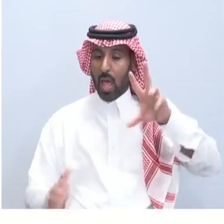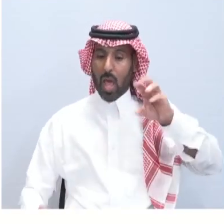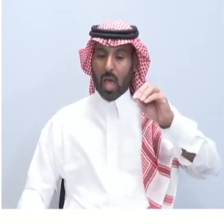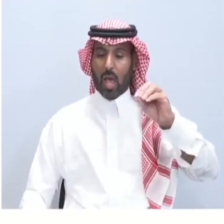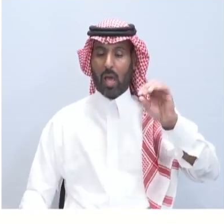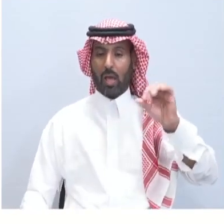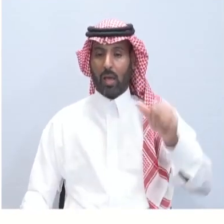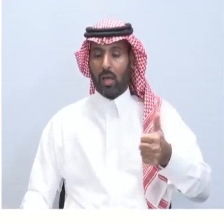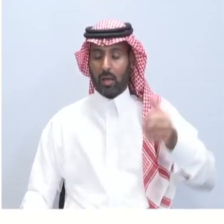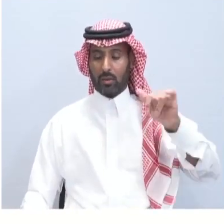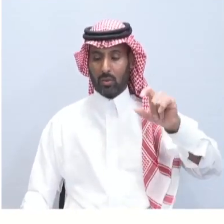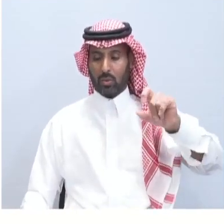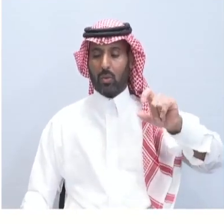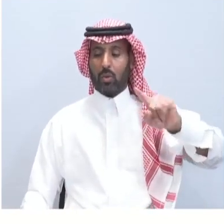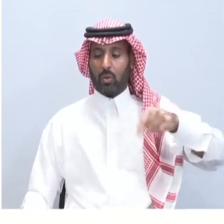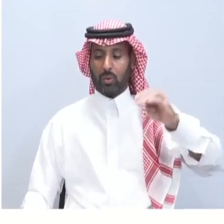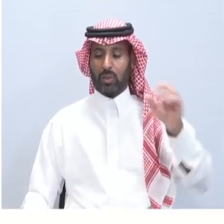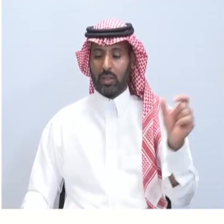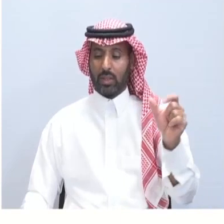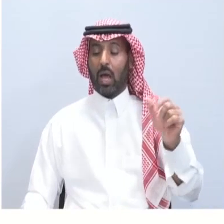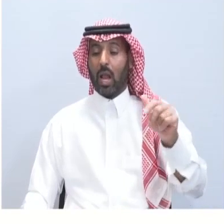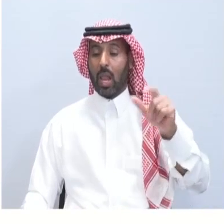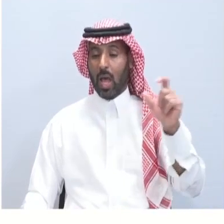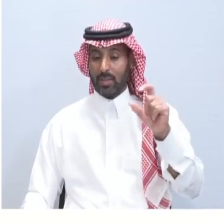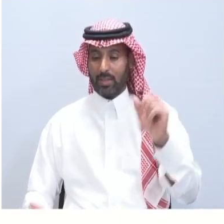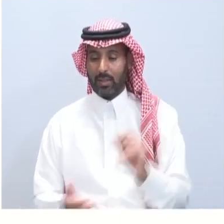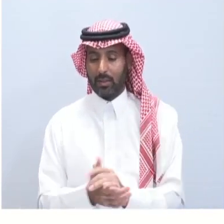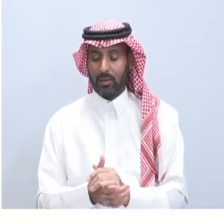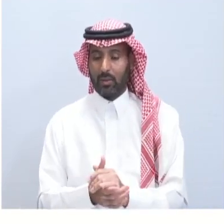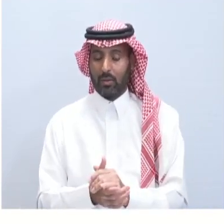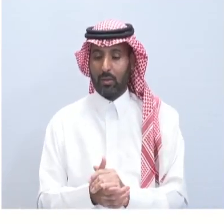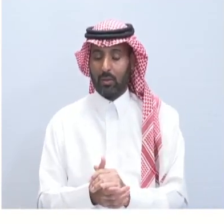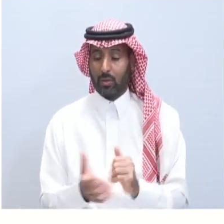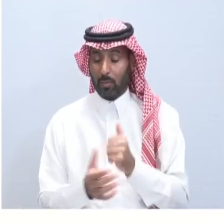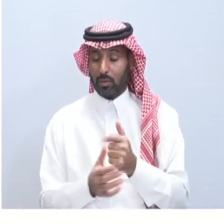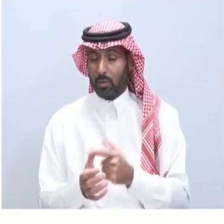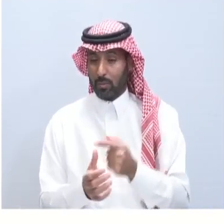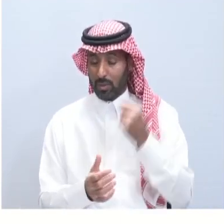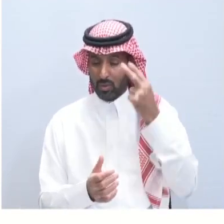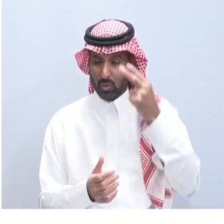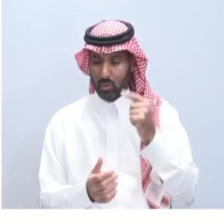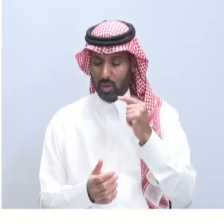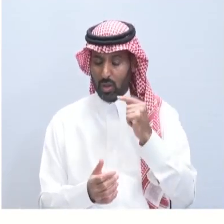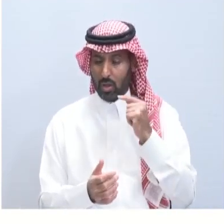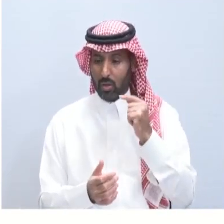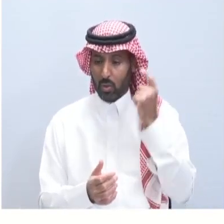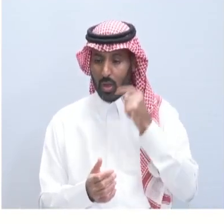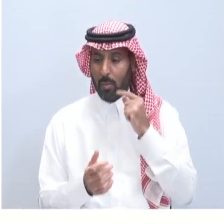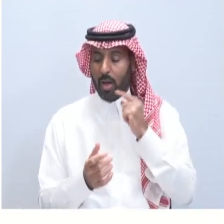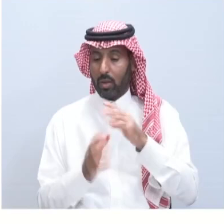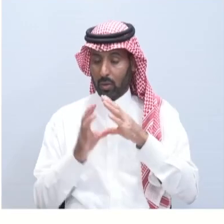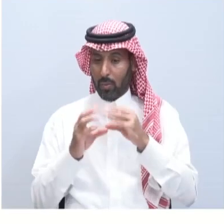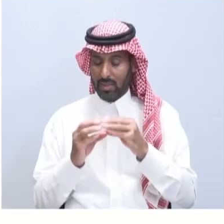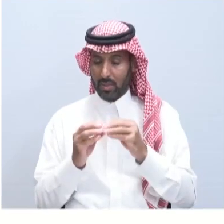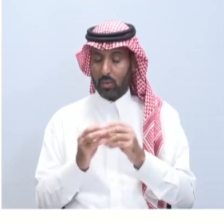تجريبي للهيدروجين الاخضر وتبرز كل من المملكه العربيه السعوديه والامارات ومصر وتركيا في مقدمه